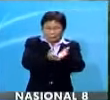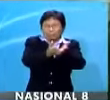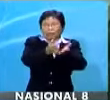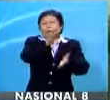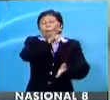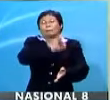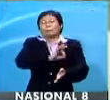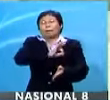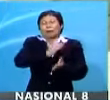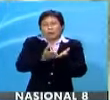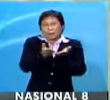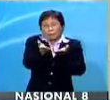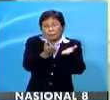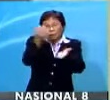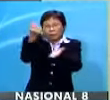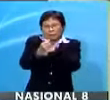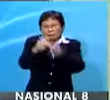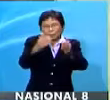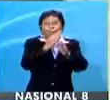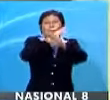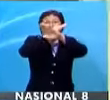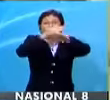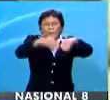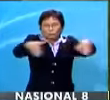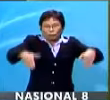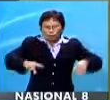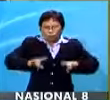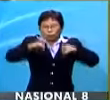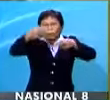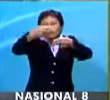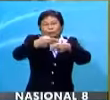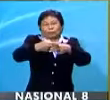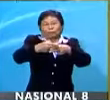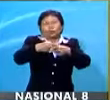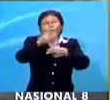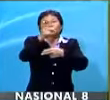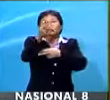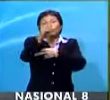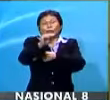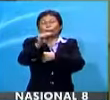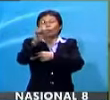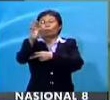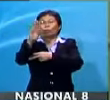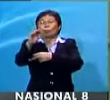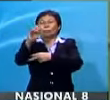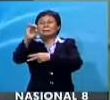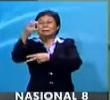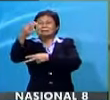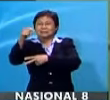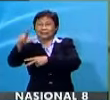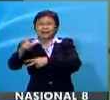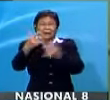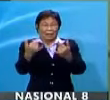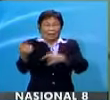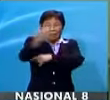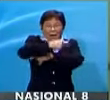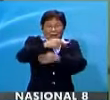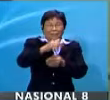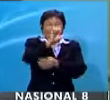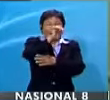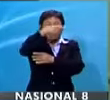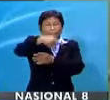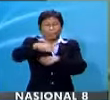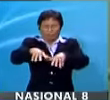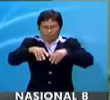perkhidmatan kustom dan perelindungan simpanan Australia dengan gelaran Dom Roma Michel baik hari ini pihak apmm menerima sebuah lagi kapal